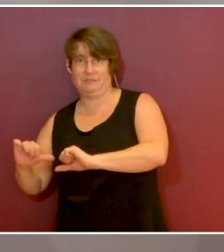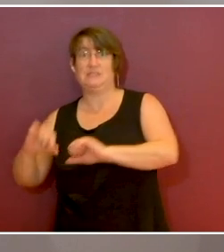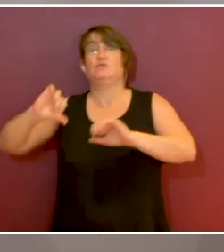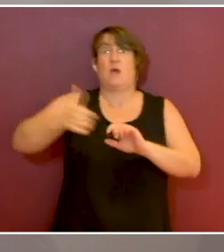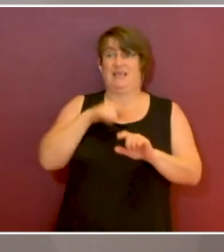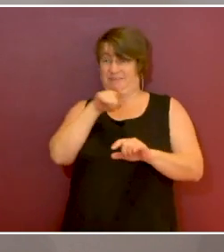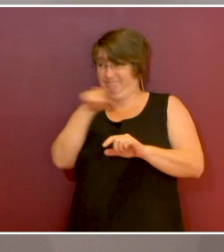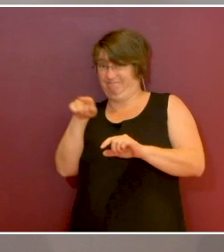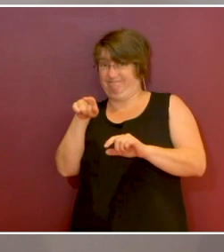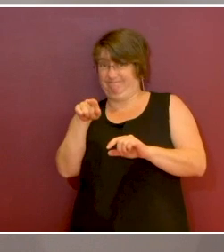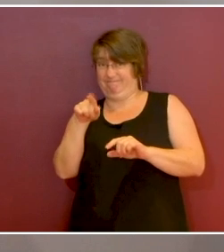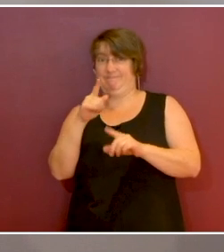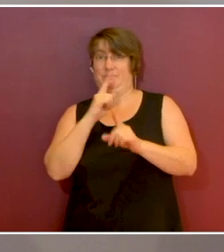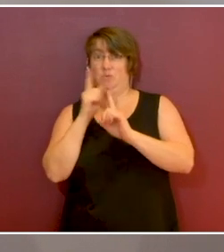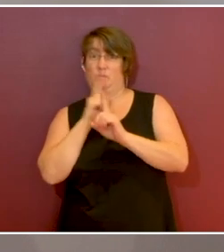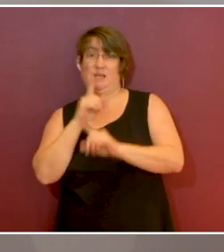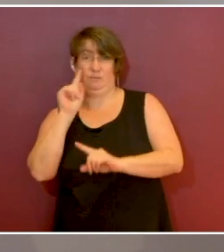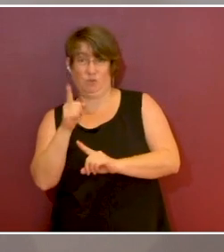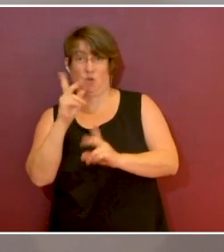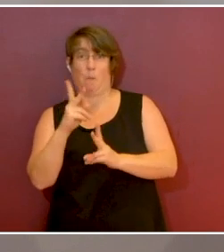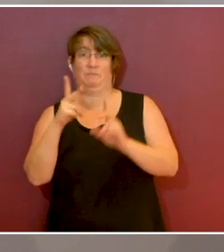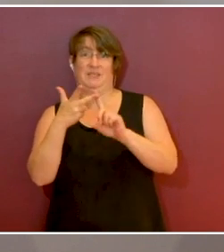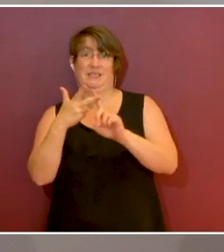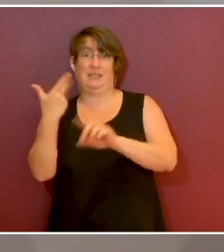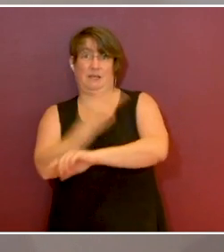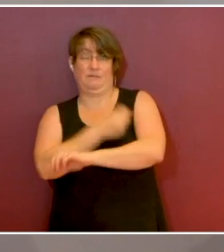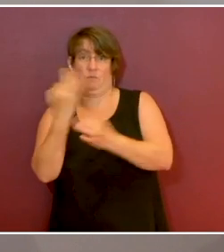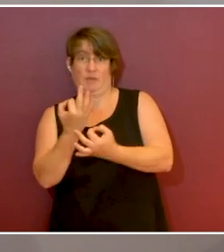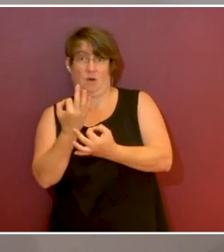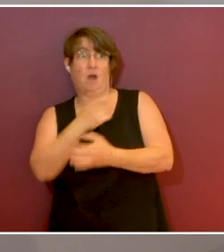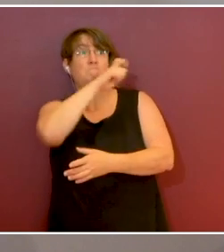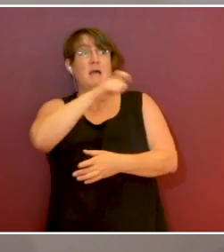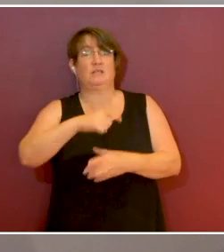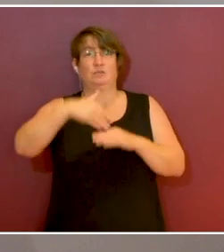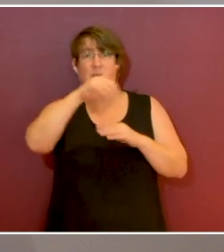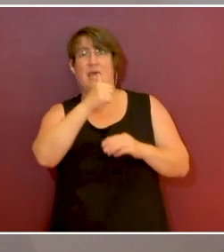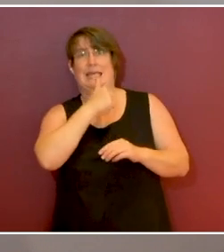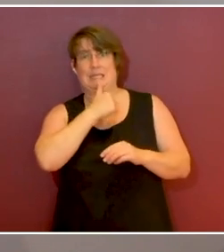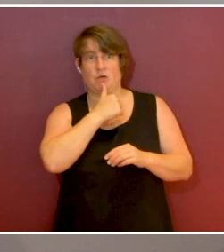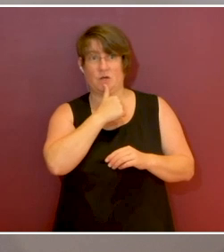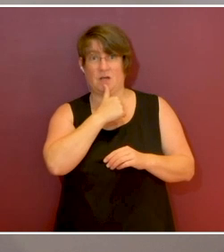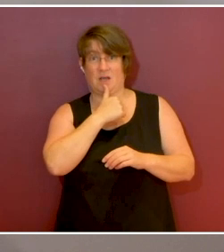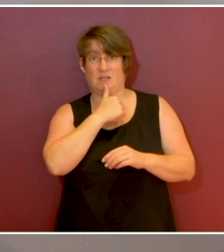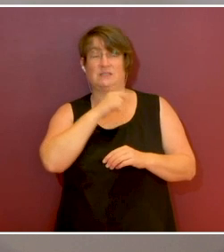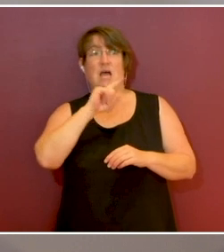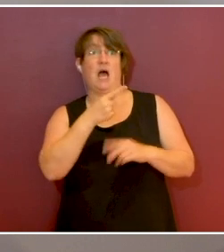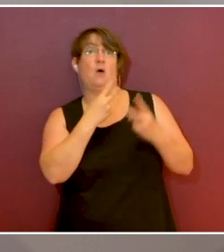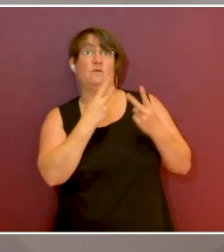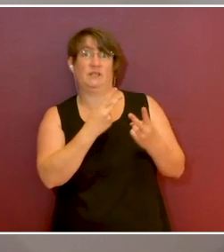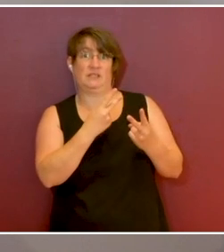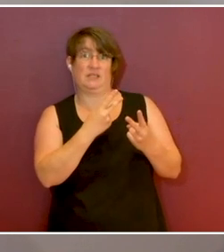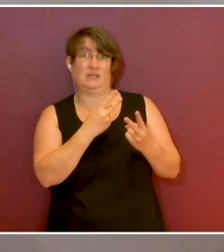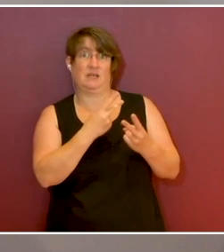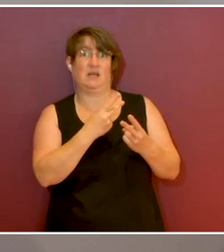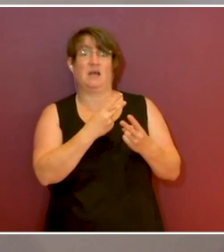Und bei den Jüngeren geht es ja vor allen Dingen auch darum, dass man argumentiert, man möchte